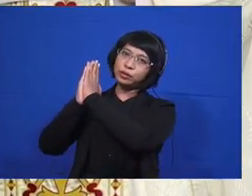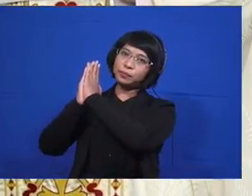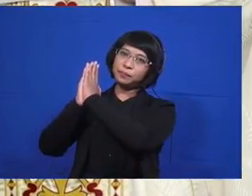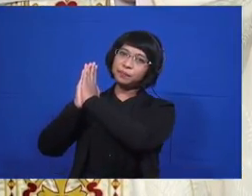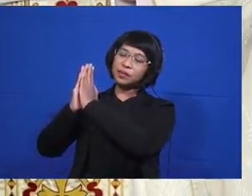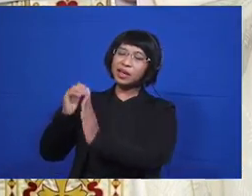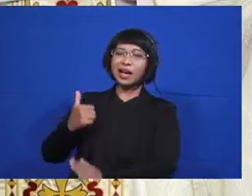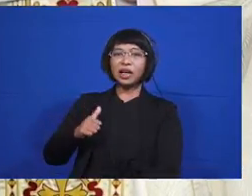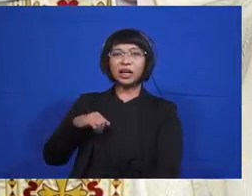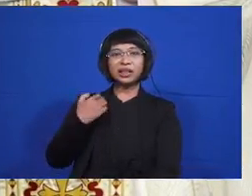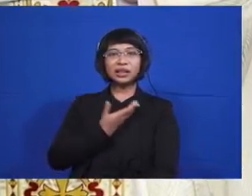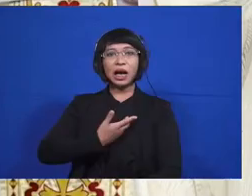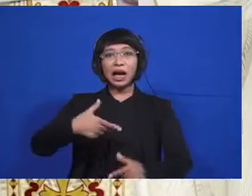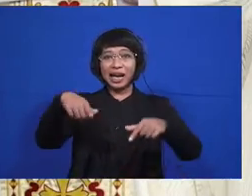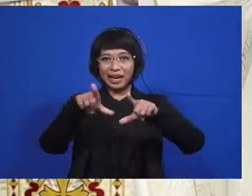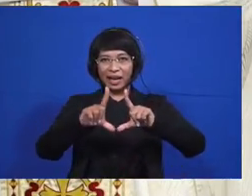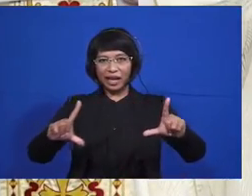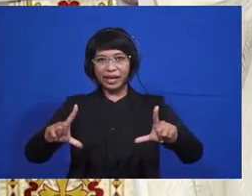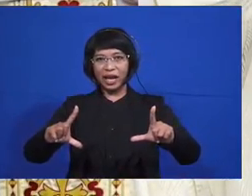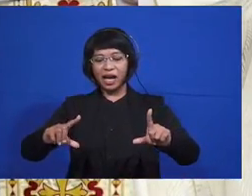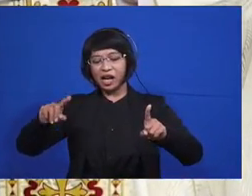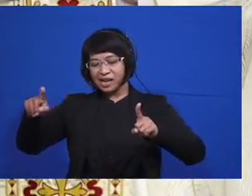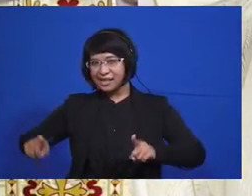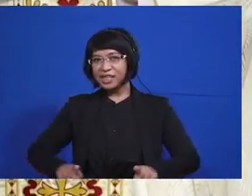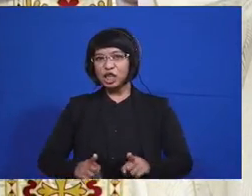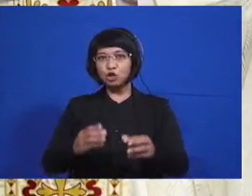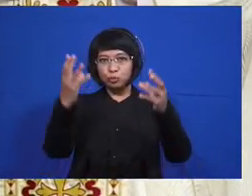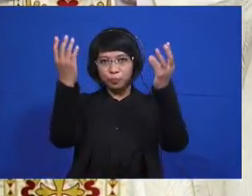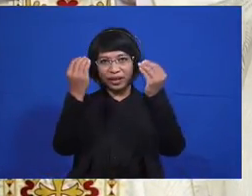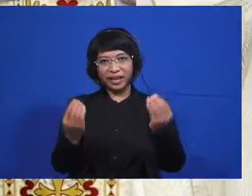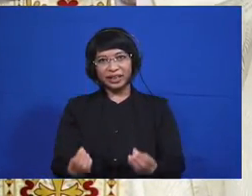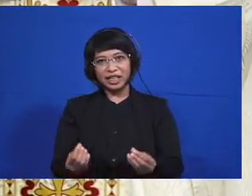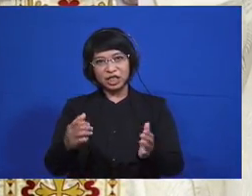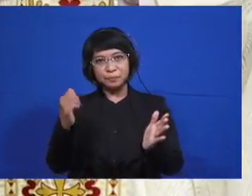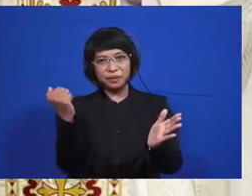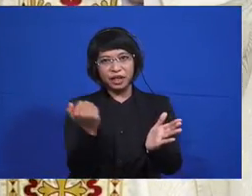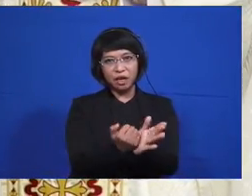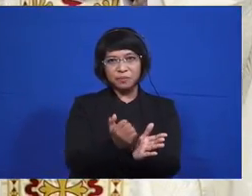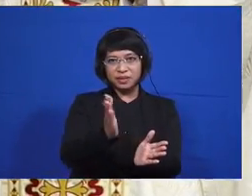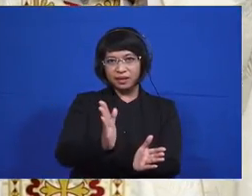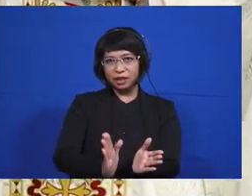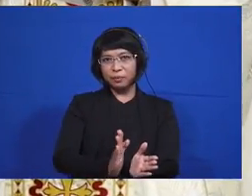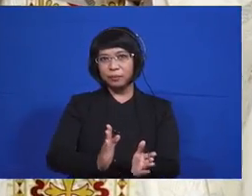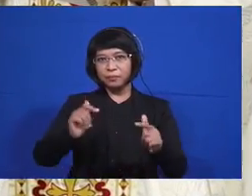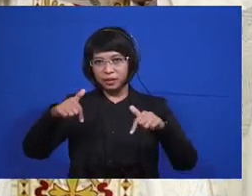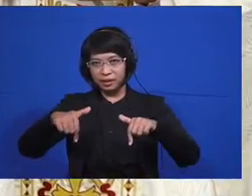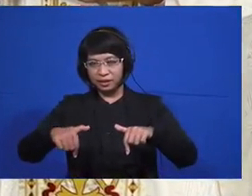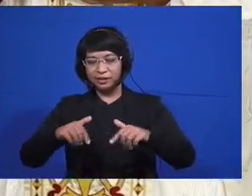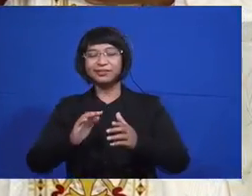kita layak ikut serta dalam perayaan Ekaristi pentahbisan imam ini.